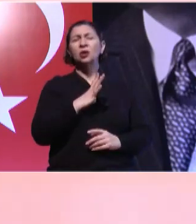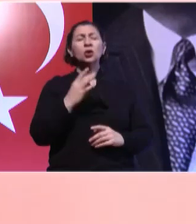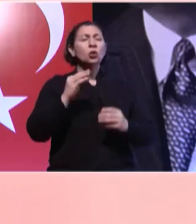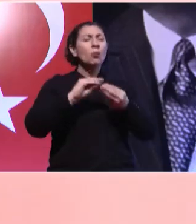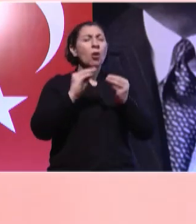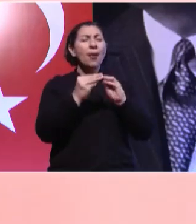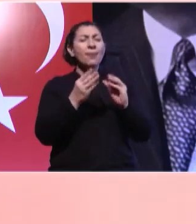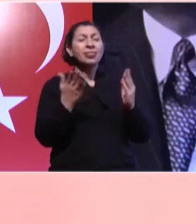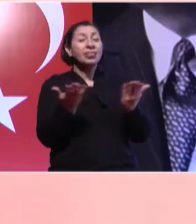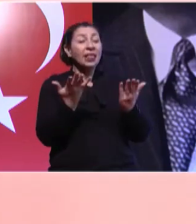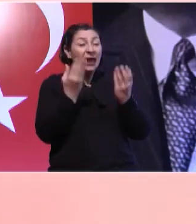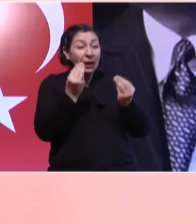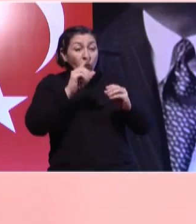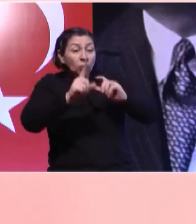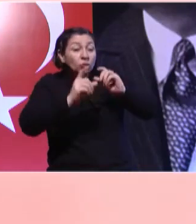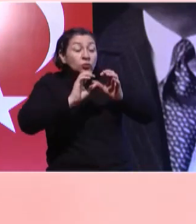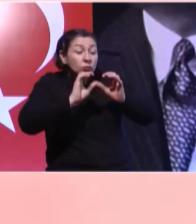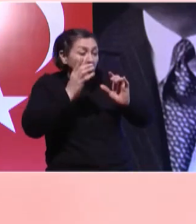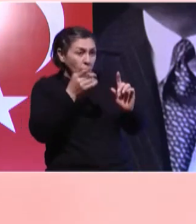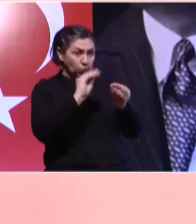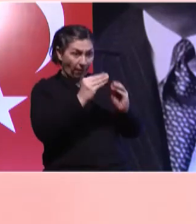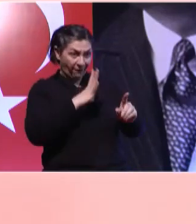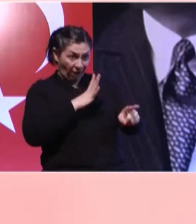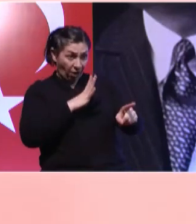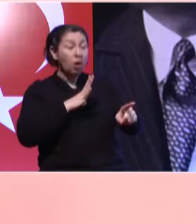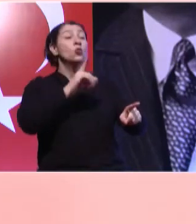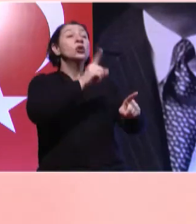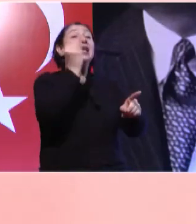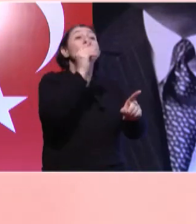sorunları iyi saptayamayan geleceği iyi inşa edemez.